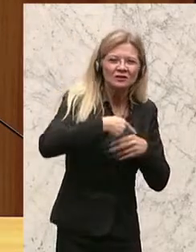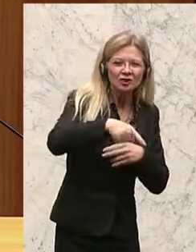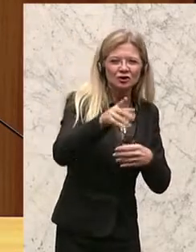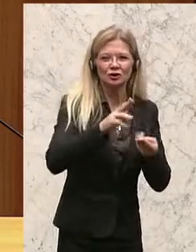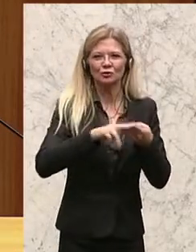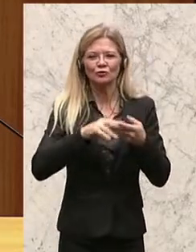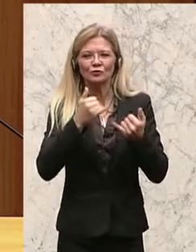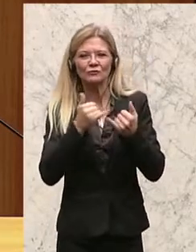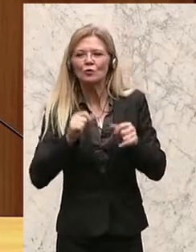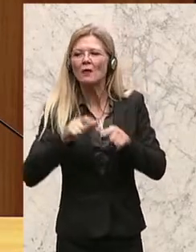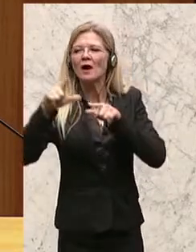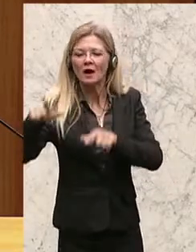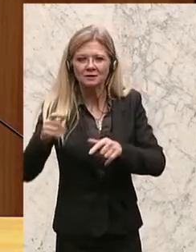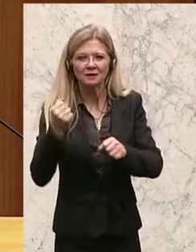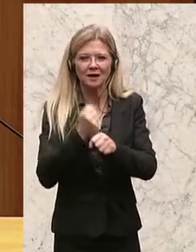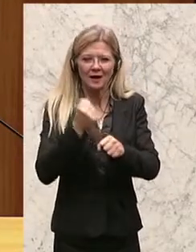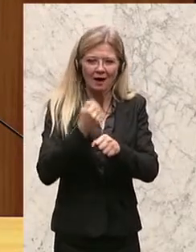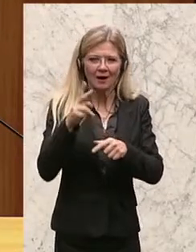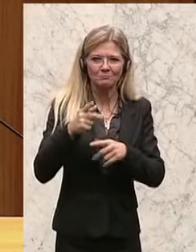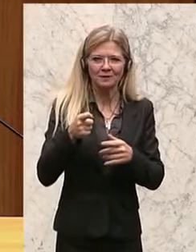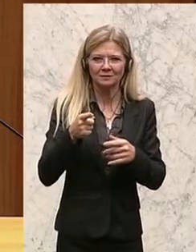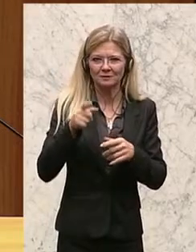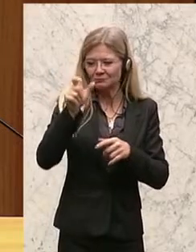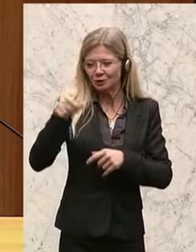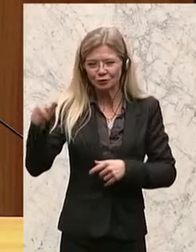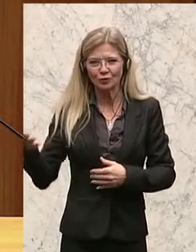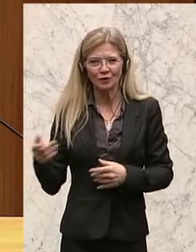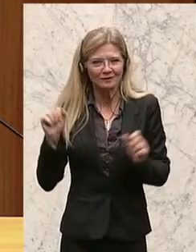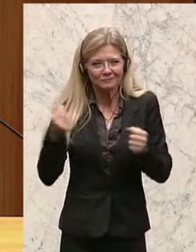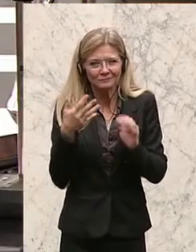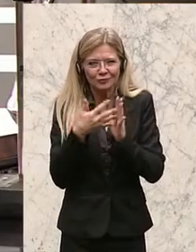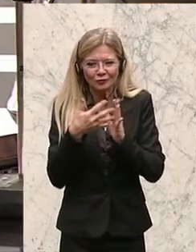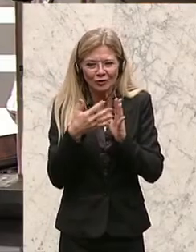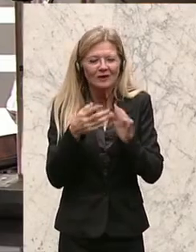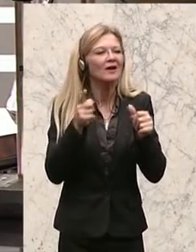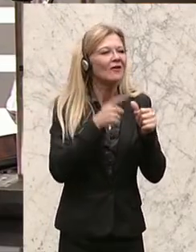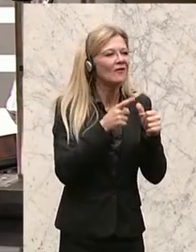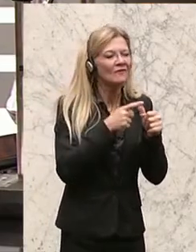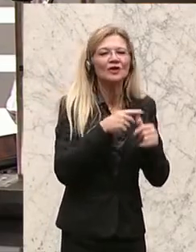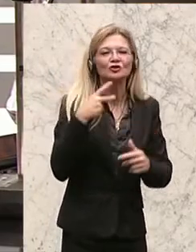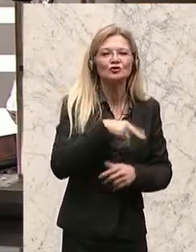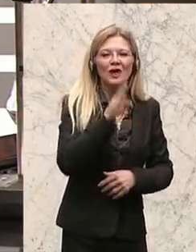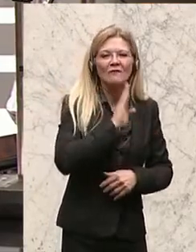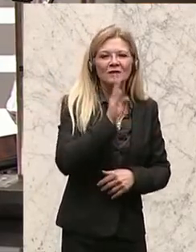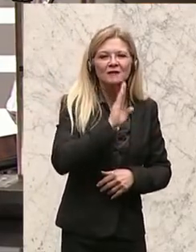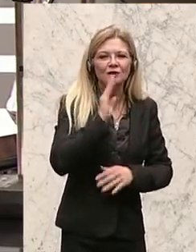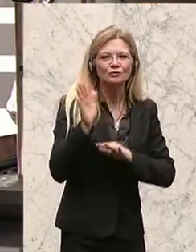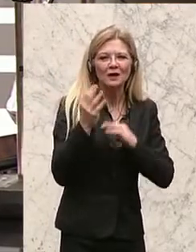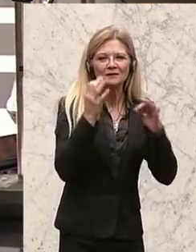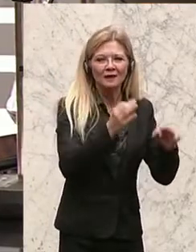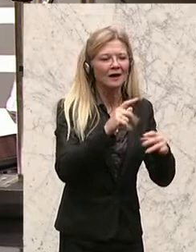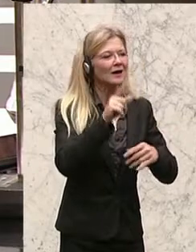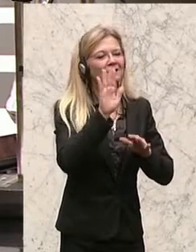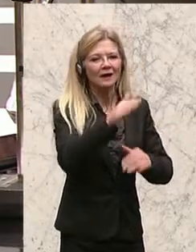ja niemals zu einer ausreichenden Kontrolle kommen kann, solange die Sozialversicherungsbeiträge in den Heimatländern abgeführt werden oder